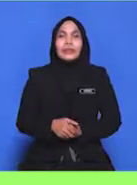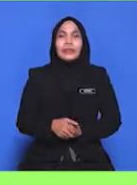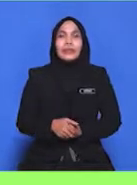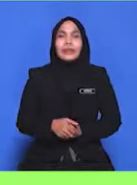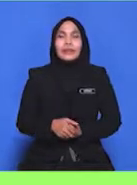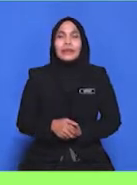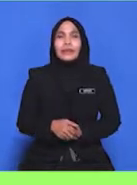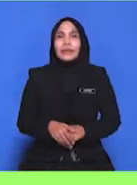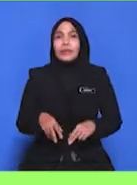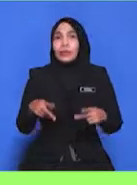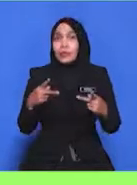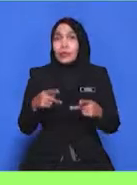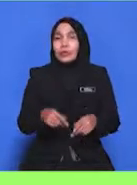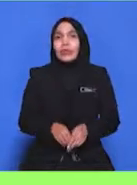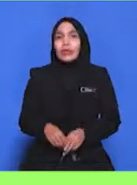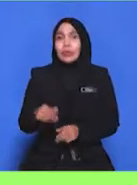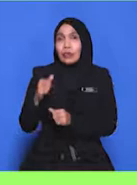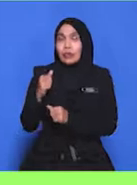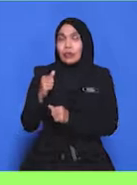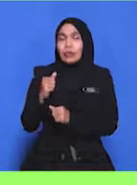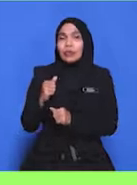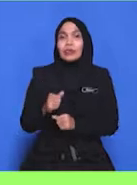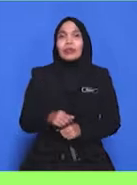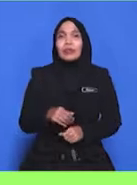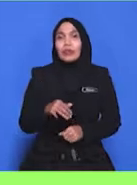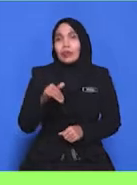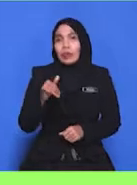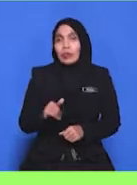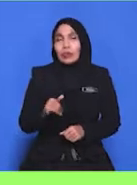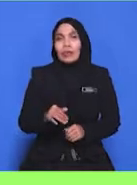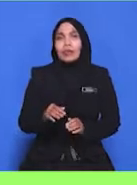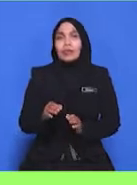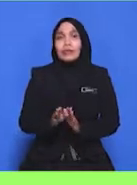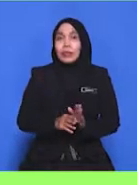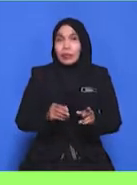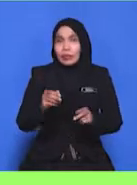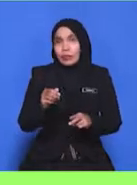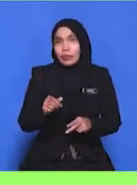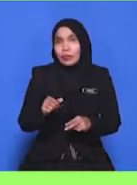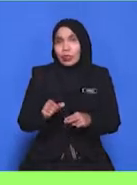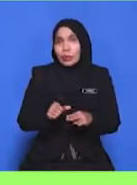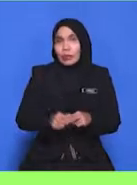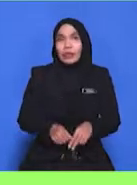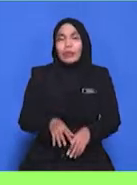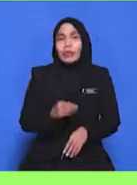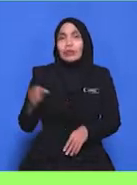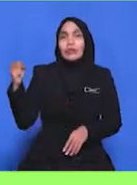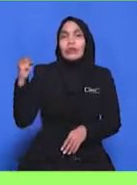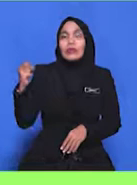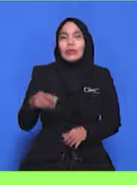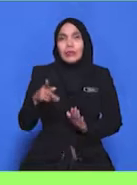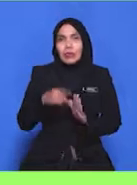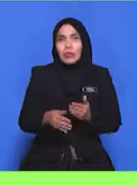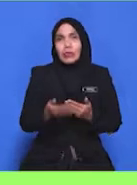Pasukan angkatan tentera yang berdisiplin dan bersemangat. Kemudahan pangkalan tentera dan kapal